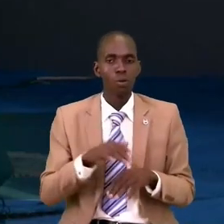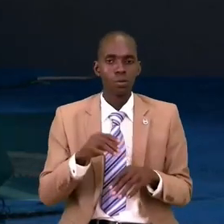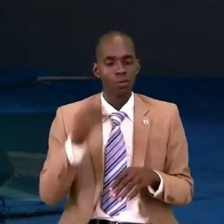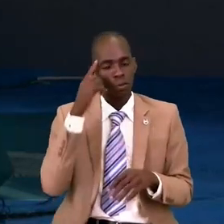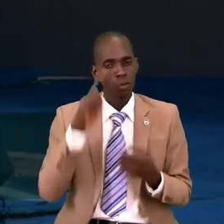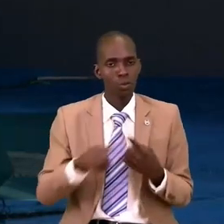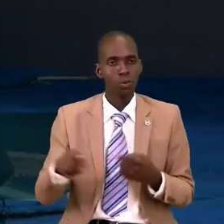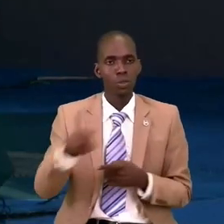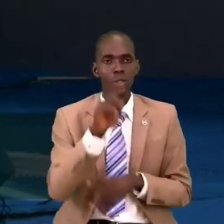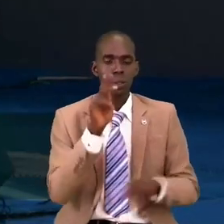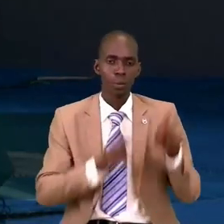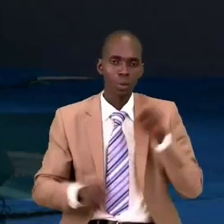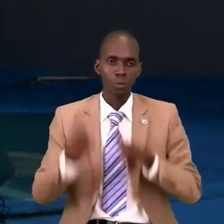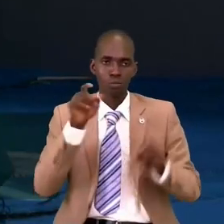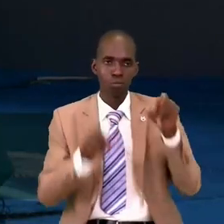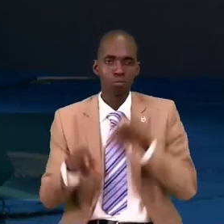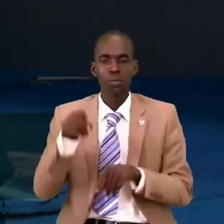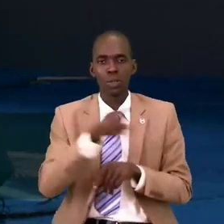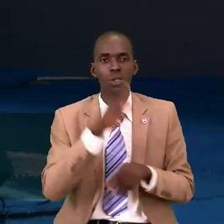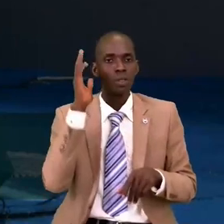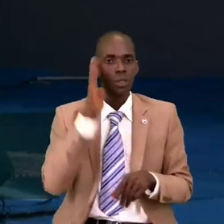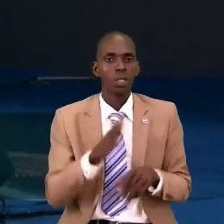père de leur donner.